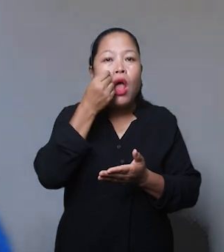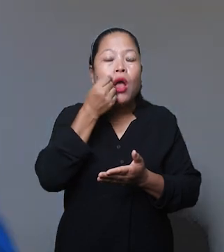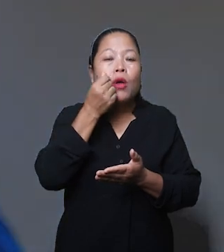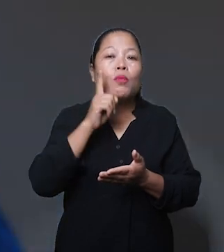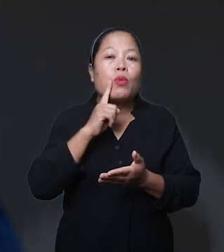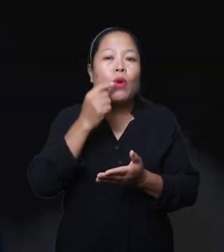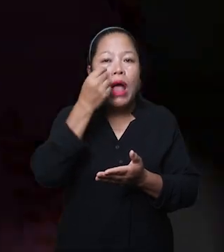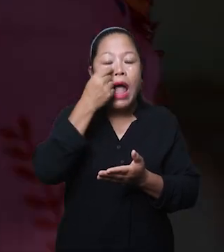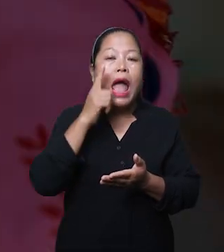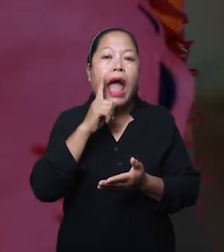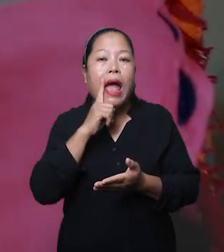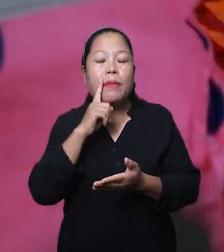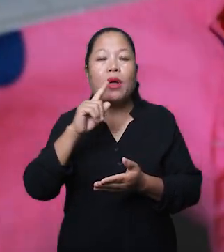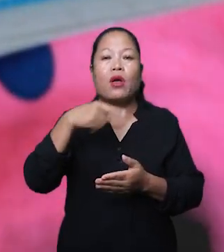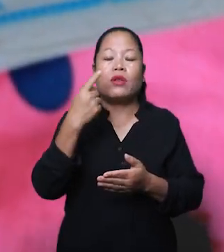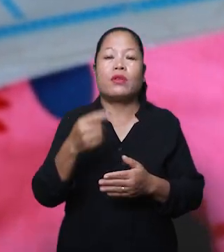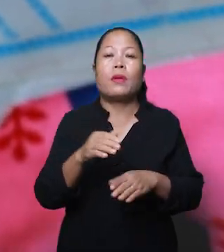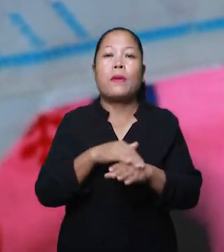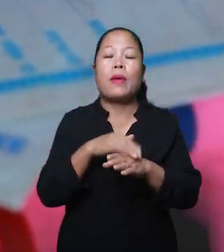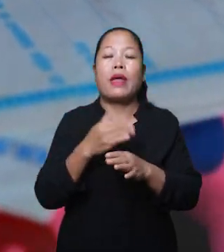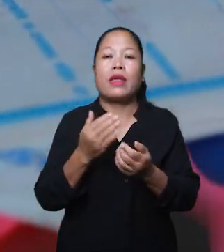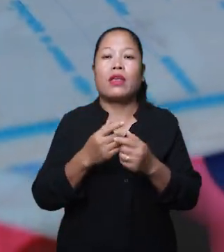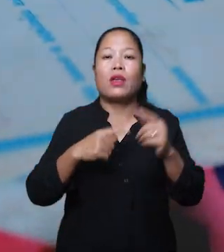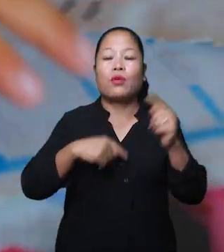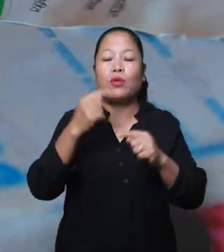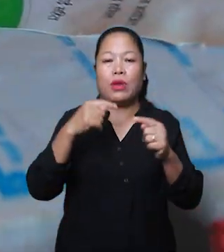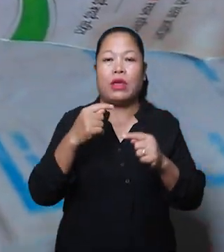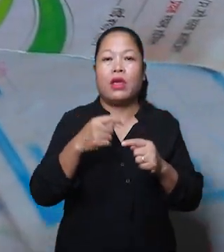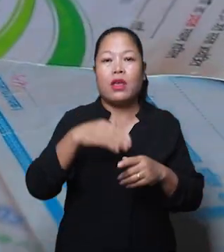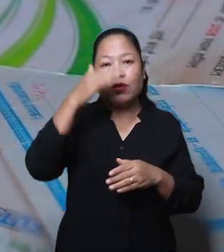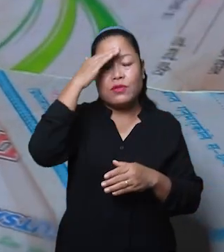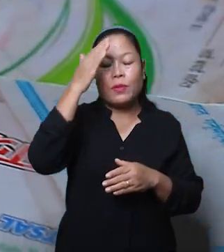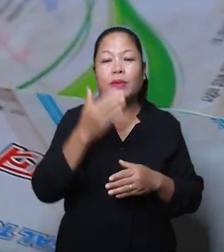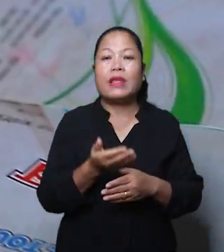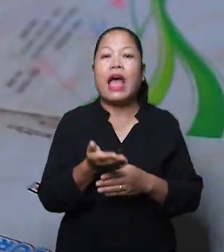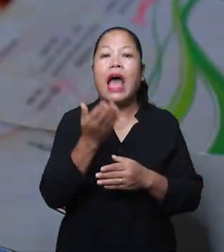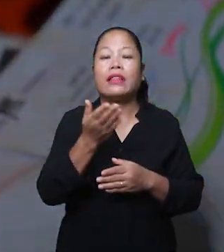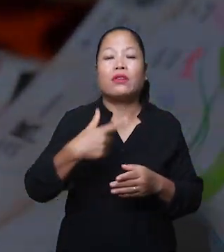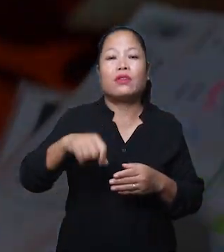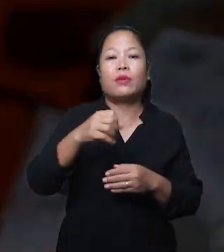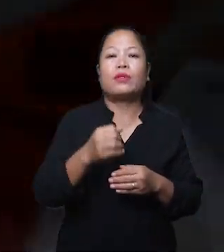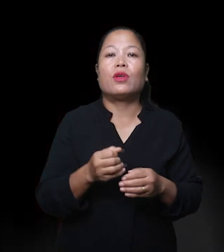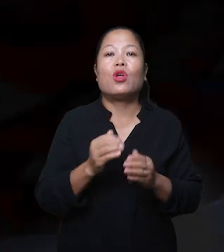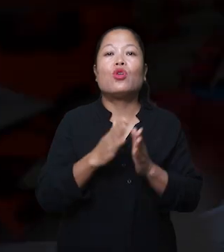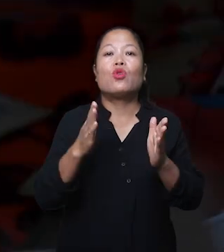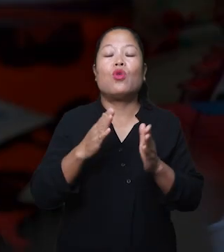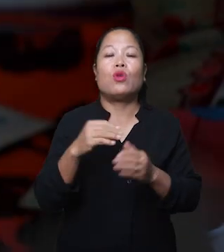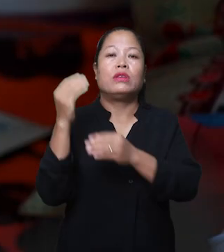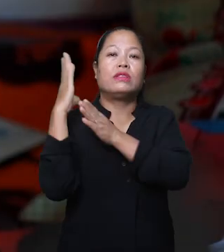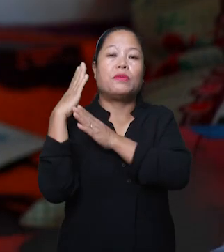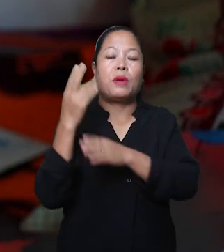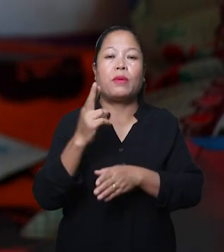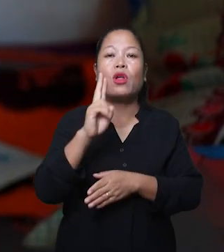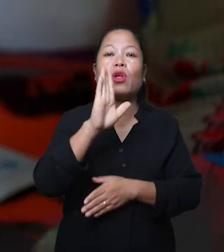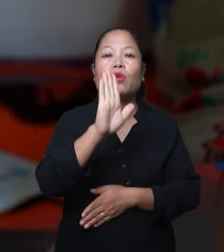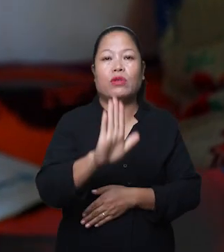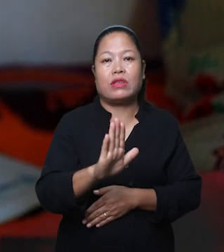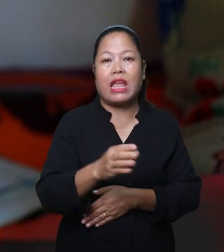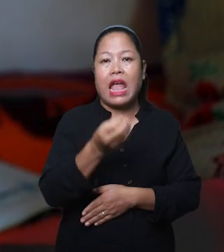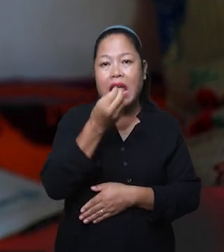बुबा हर समय माया र हेरचाह गर्ने आमा र कतै ठेस लाग्दा हात दिने भाइको सबैभन्दा ठुलो भूमिका